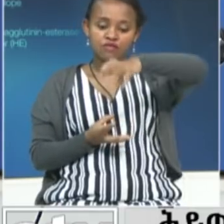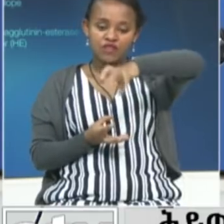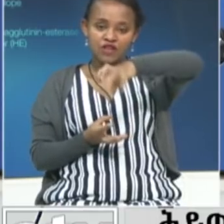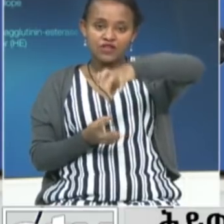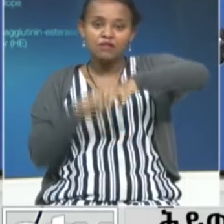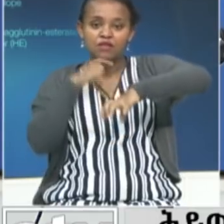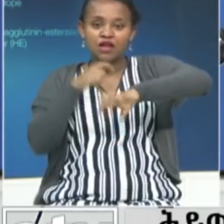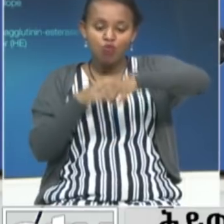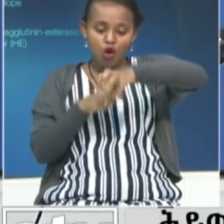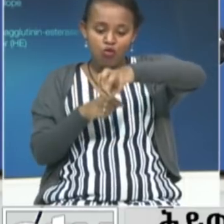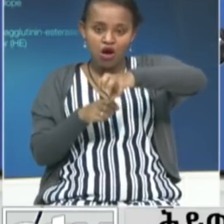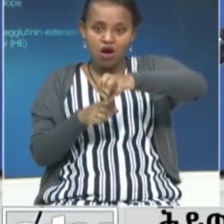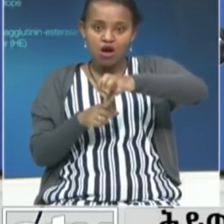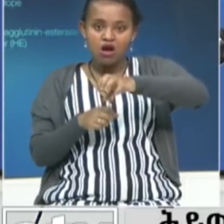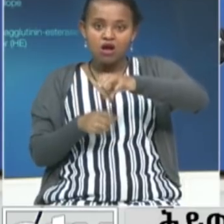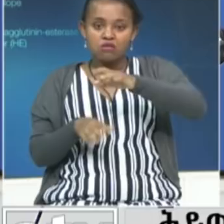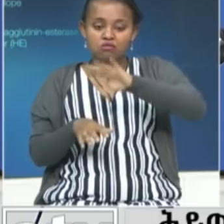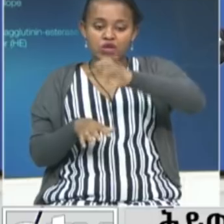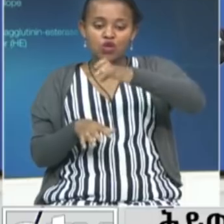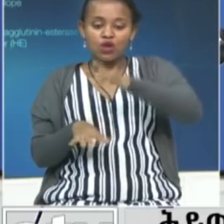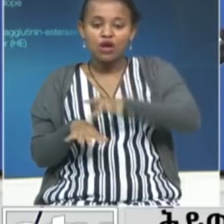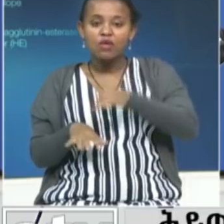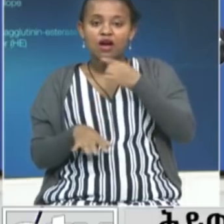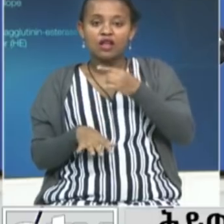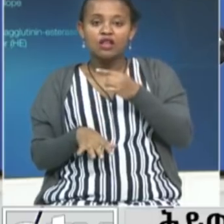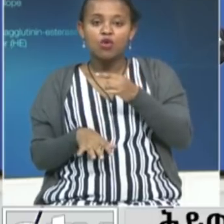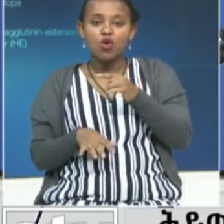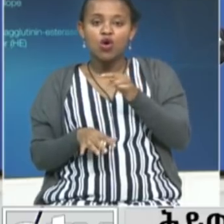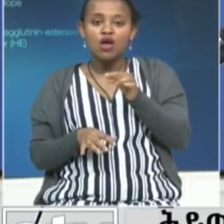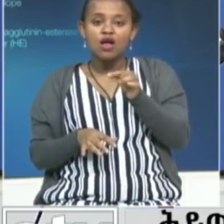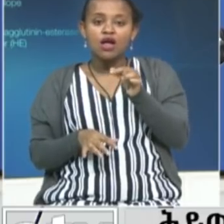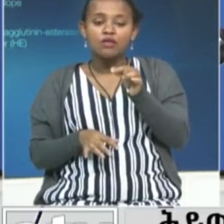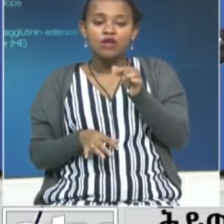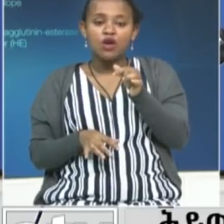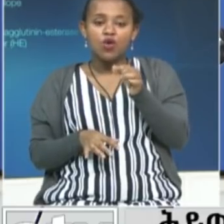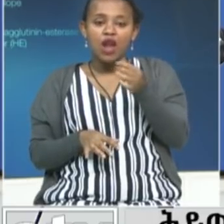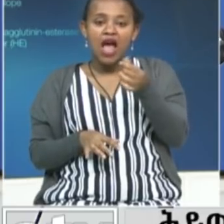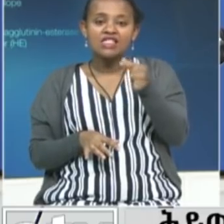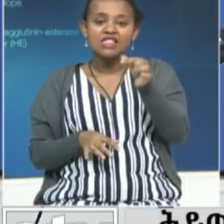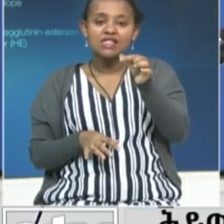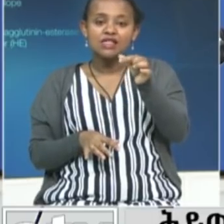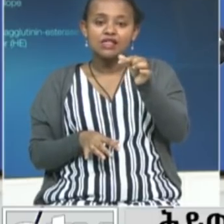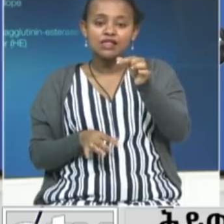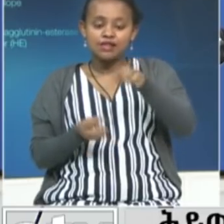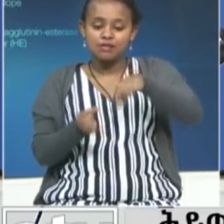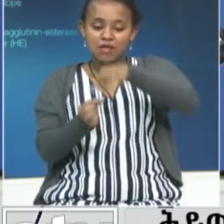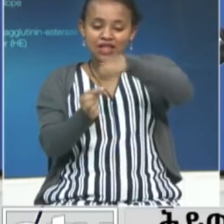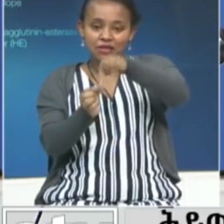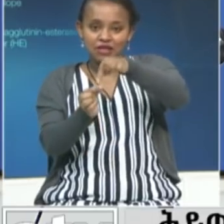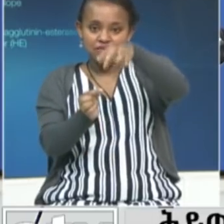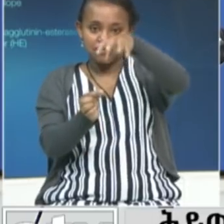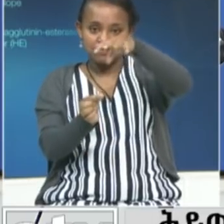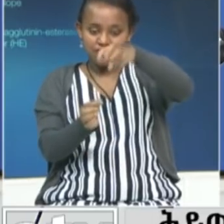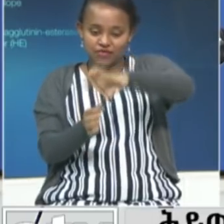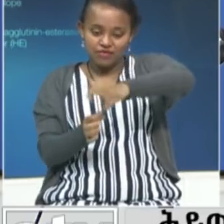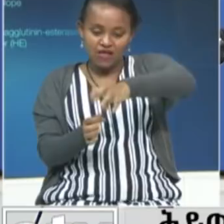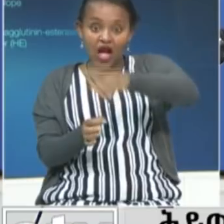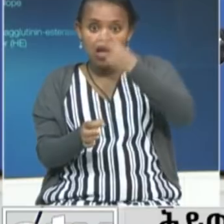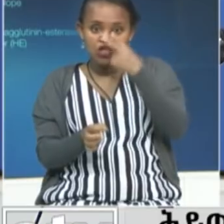ብረቱ ከብረቱ የተሻለ ብረቱን ከመንካት ተብሎ ላስቲክ እንደ መጠምጠም እንደ ጥሩ ነገር እያየሁኝ ነው። እና